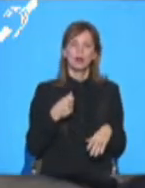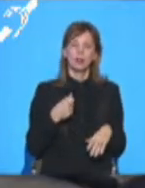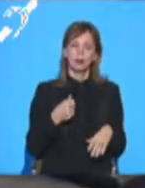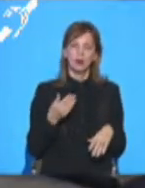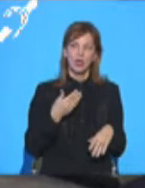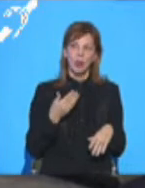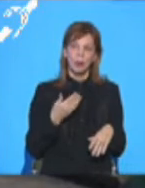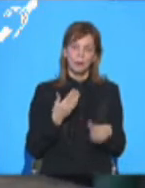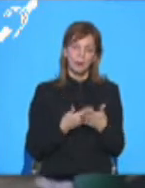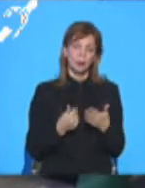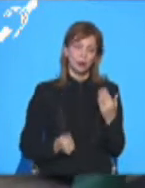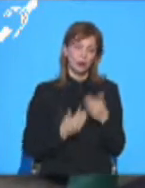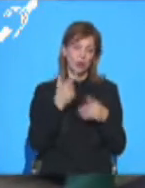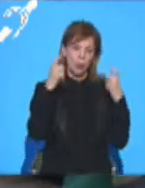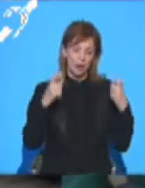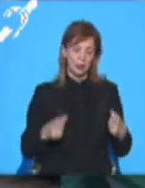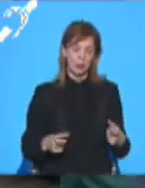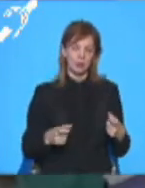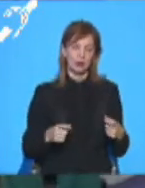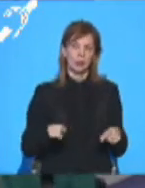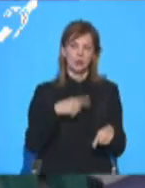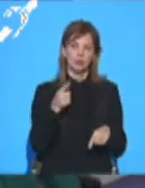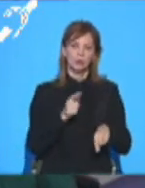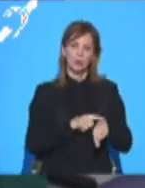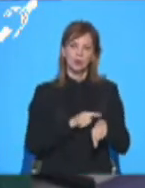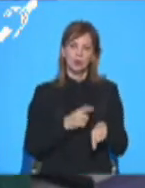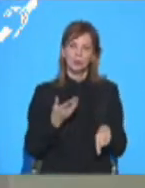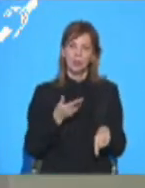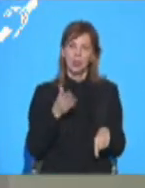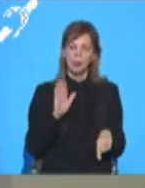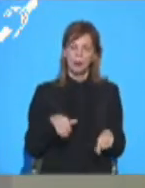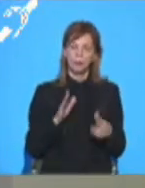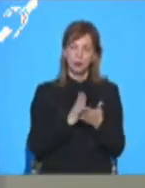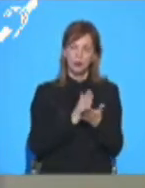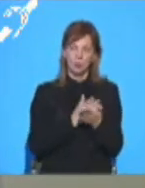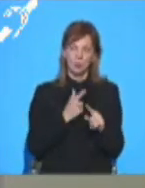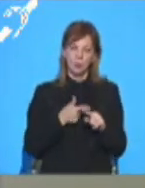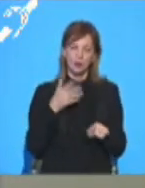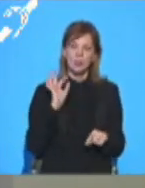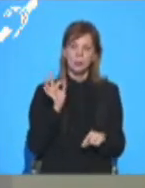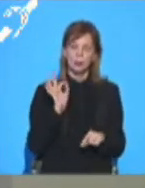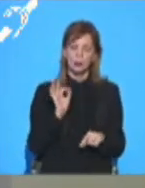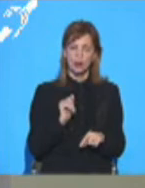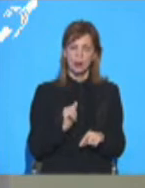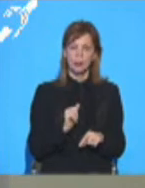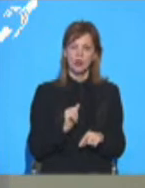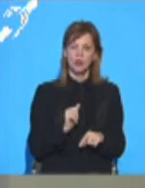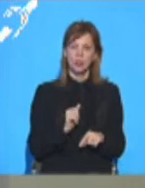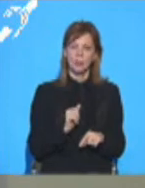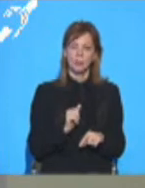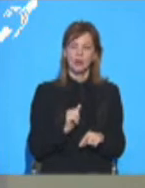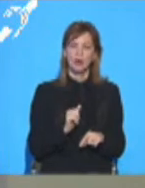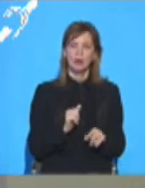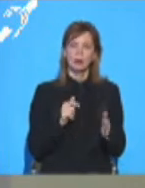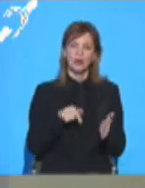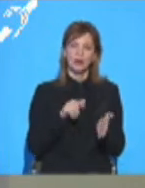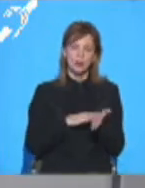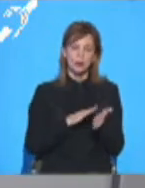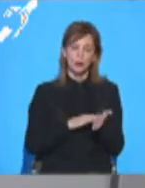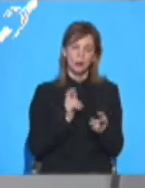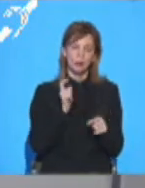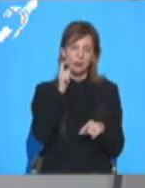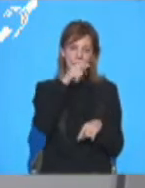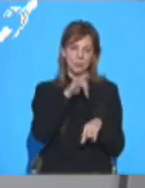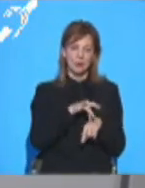va deservi noua clădire a policlinicii, după o perioadă în care a avut probleme cu specialiștii care să acopere compartimentul de imagistică, din cauza lipsei de